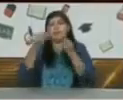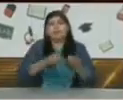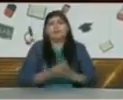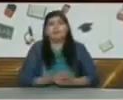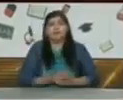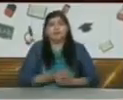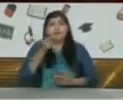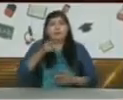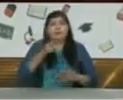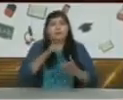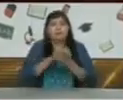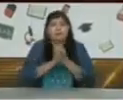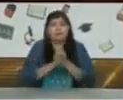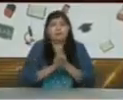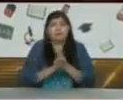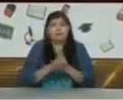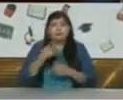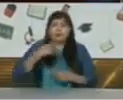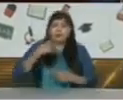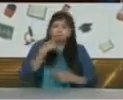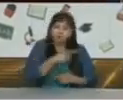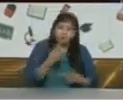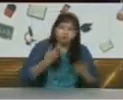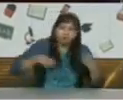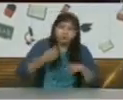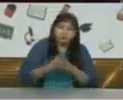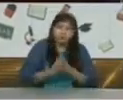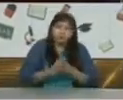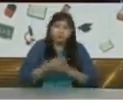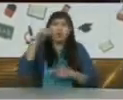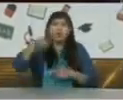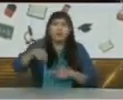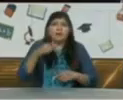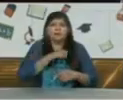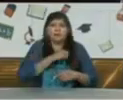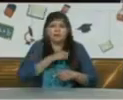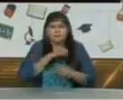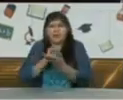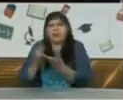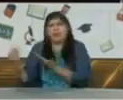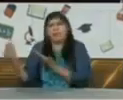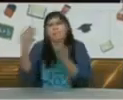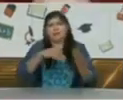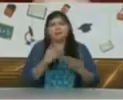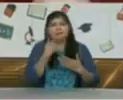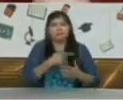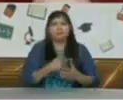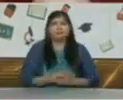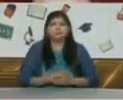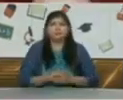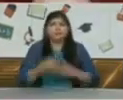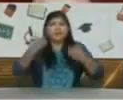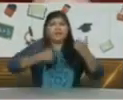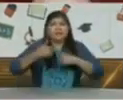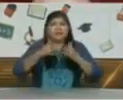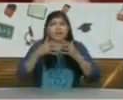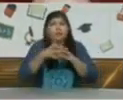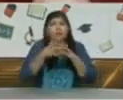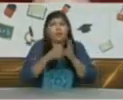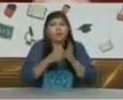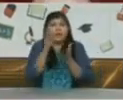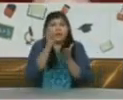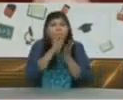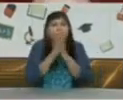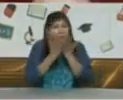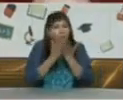और आपके साथियों और मैं आपसे चाहूंगा कि आपको जब भी फायदा हो तो मुझे लिख करके दीजिए। एग्जाम वॉरियर पढ़ करके मुझे चिट्ठी